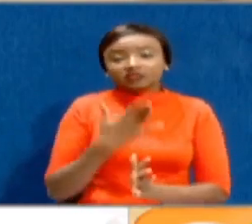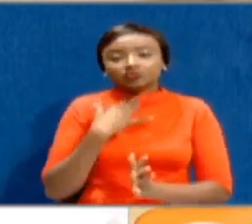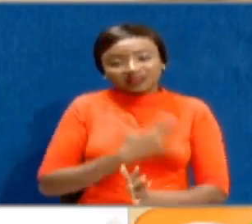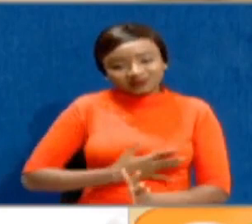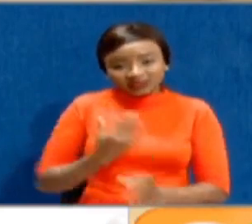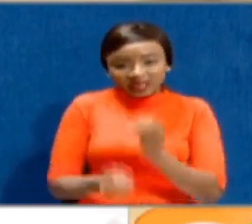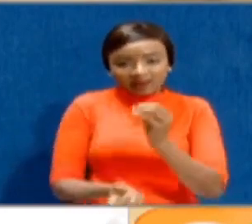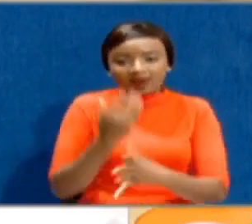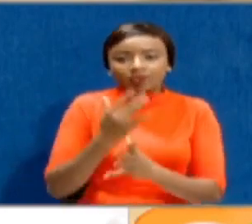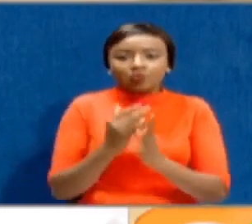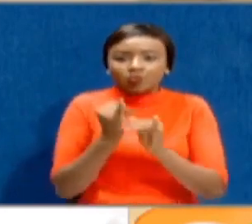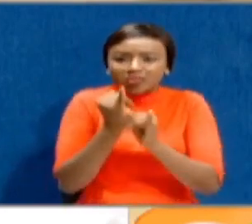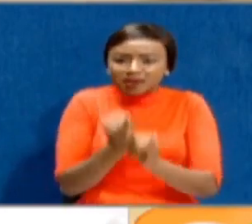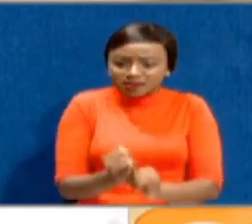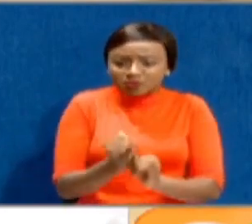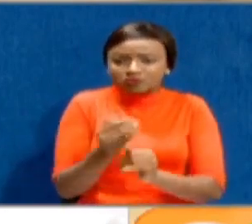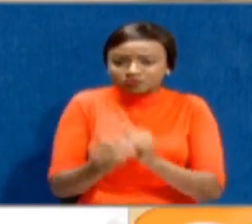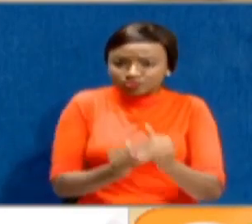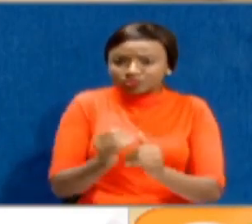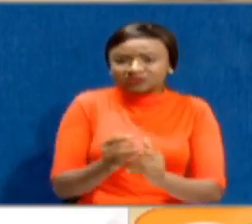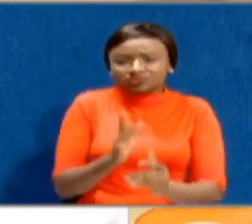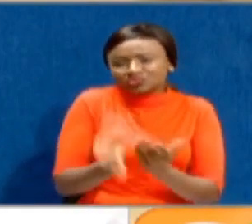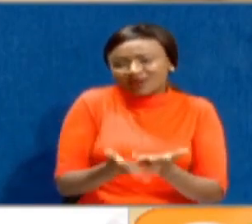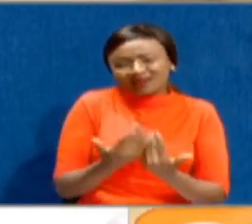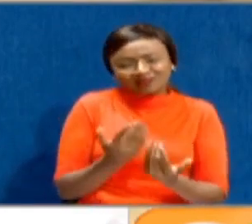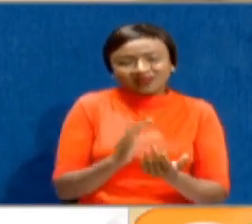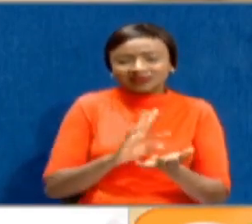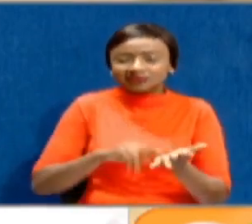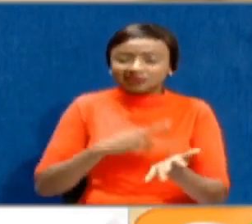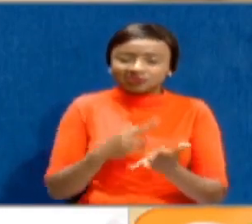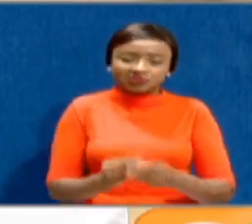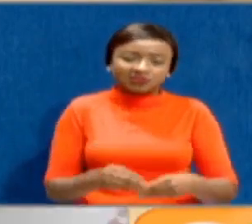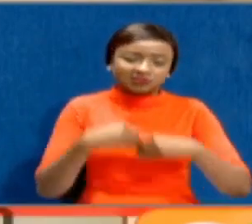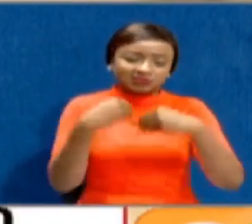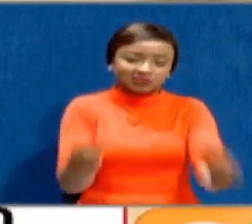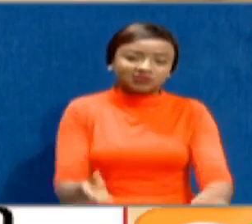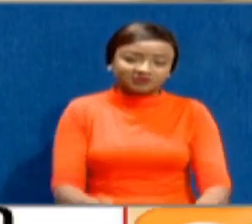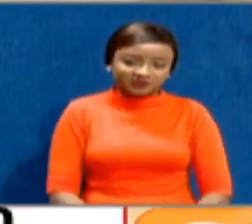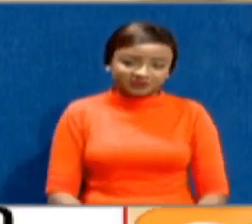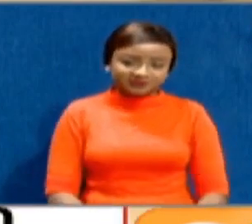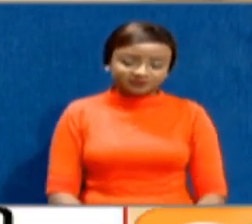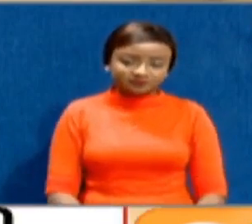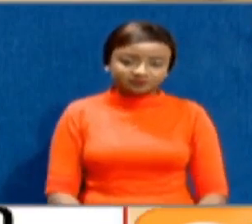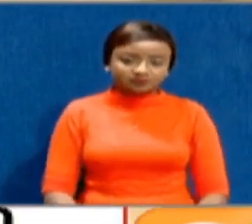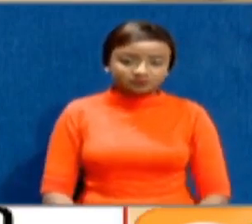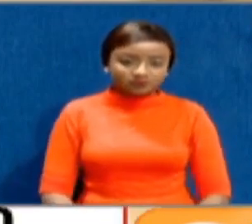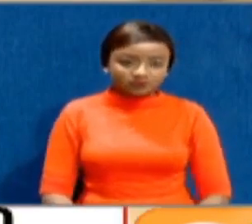kuandaa mfumo rafiki wa ugavi ili kutegua kitendawili hicho. Ben Kirui, runinga ya Citizen,